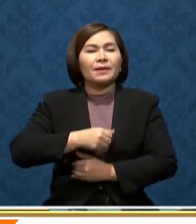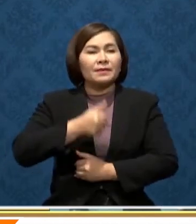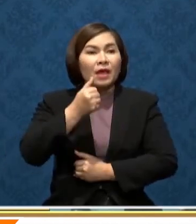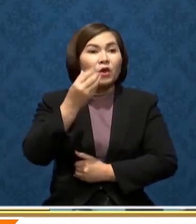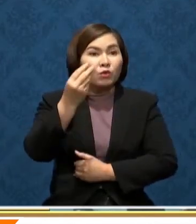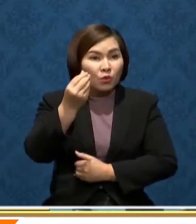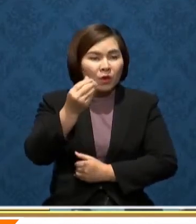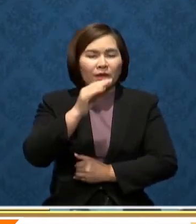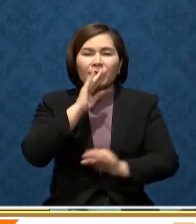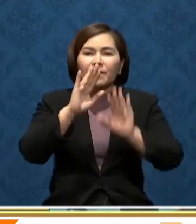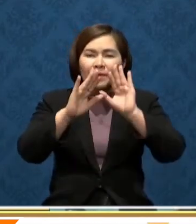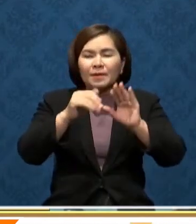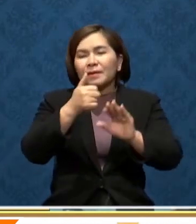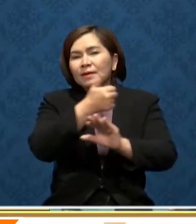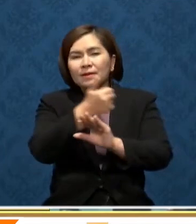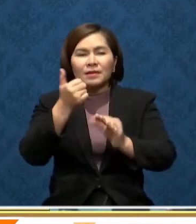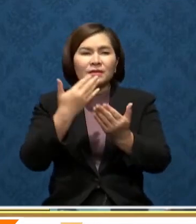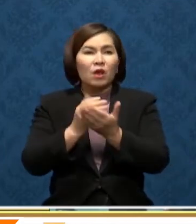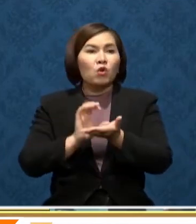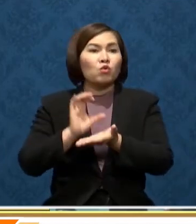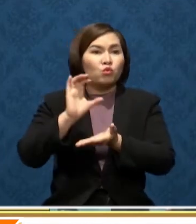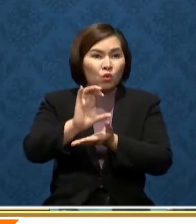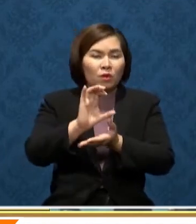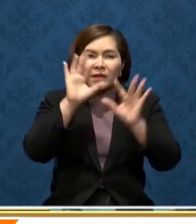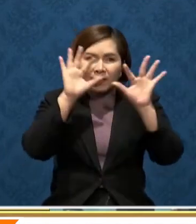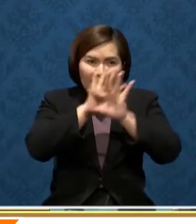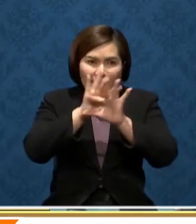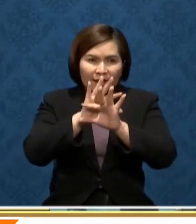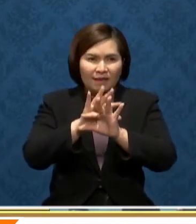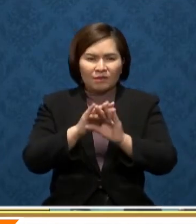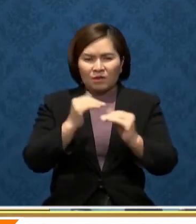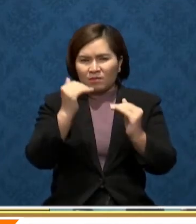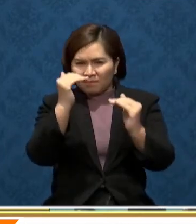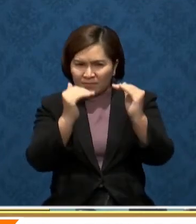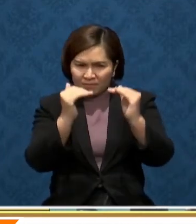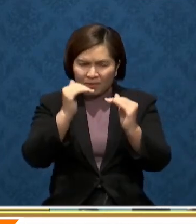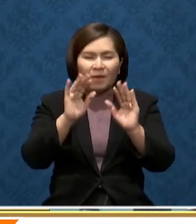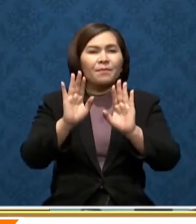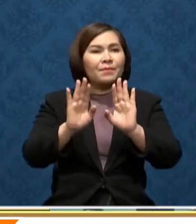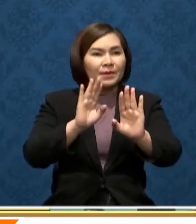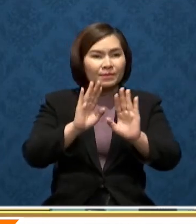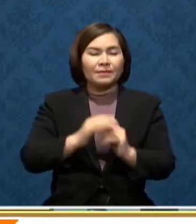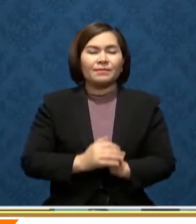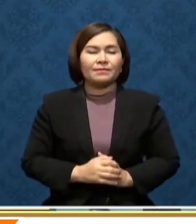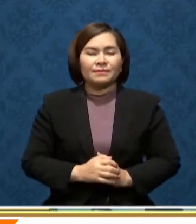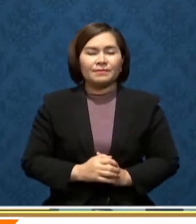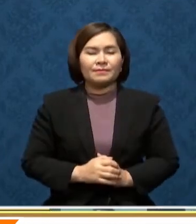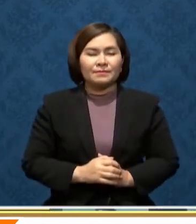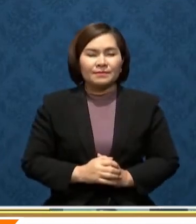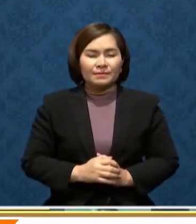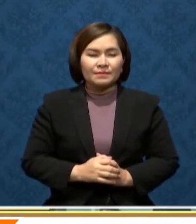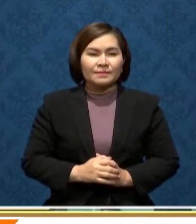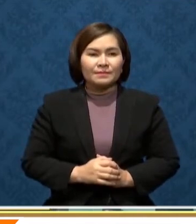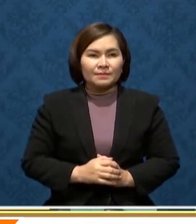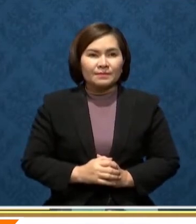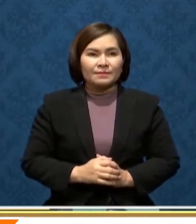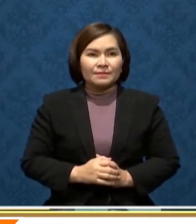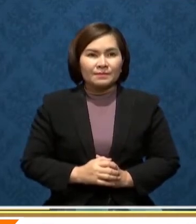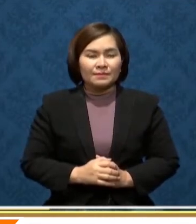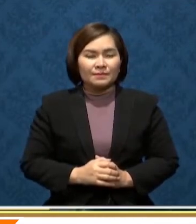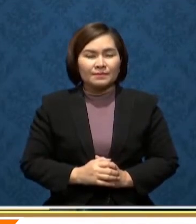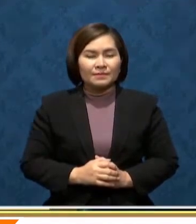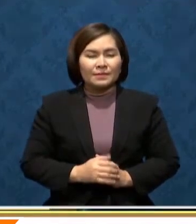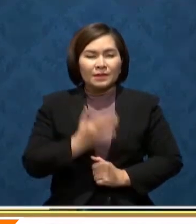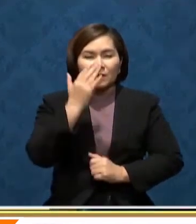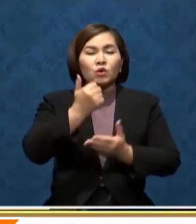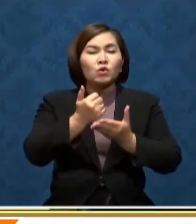เทียบกับกองทุนอื่นที่ลงทุนในสินทรัพย์ลักษณะเดียวกันหรือประเภทเดียวกันหรืออัตราผลตอบแทนตลาดเพื่อจะได้